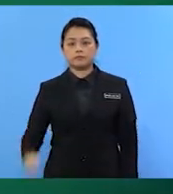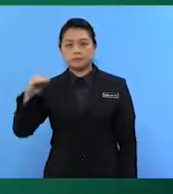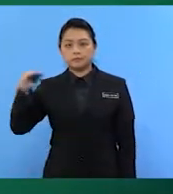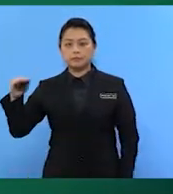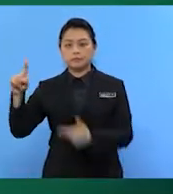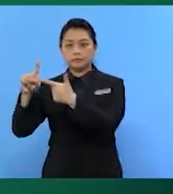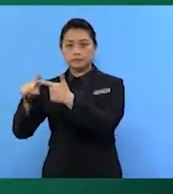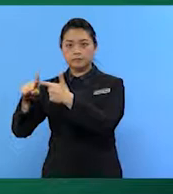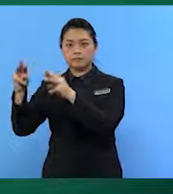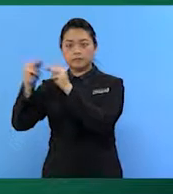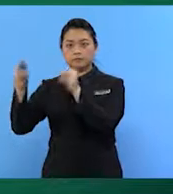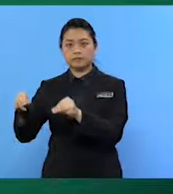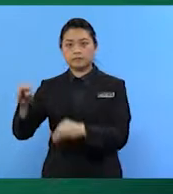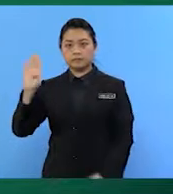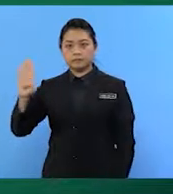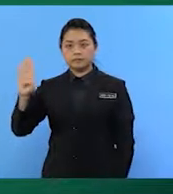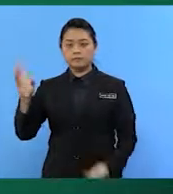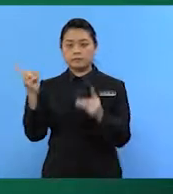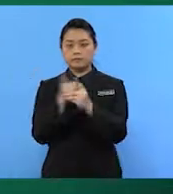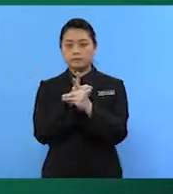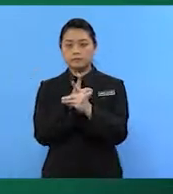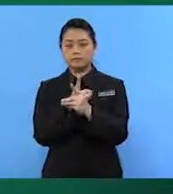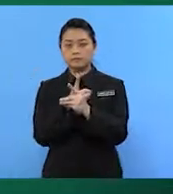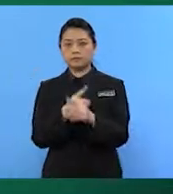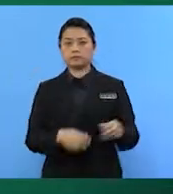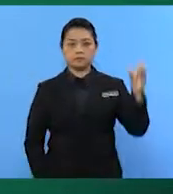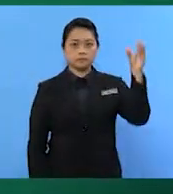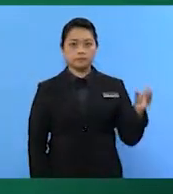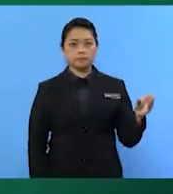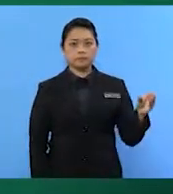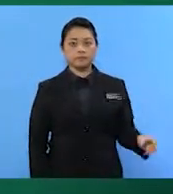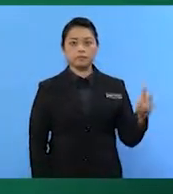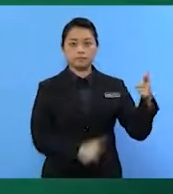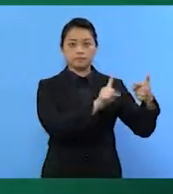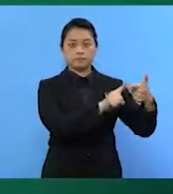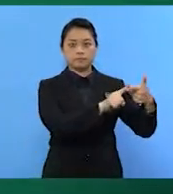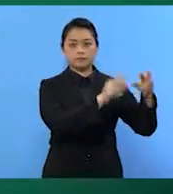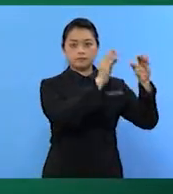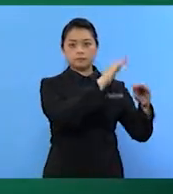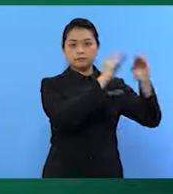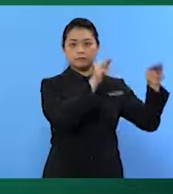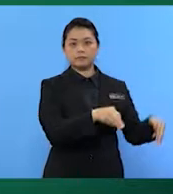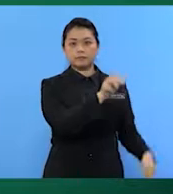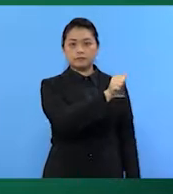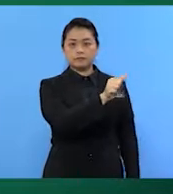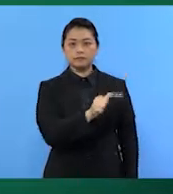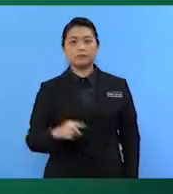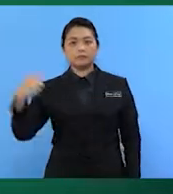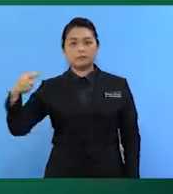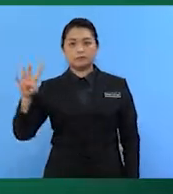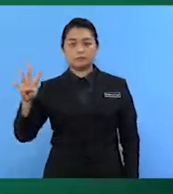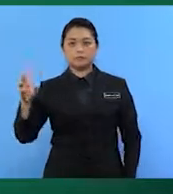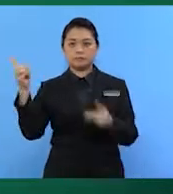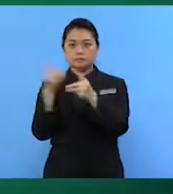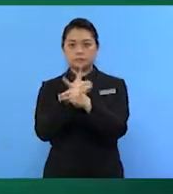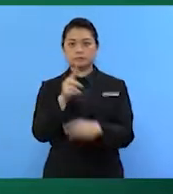kedua matriks B darab dengan laju kedua matriks A. Negatif 4